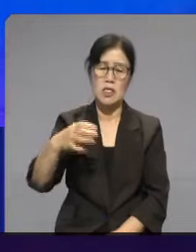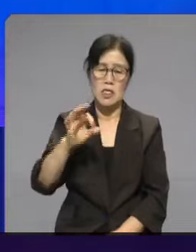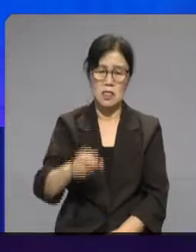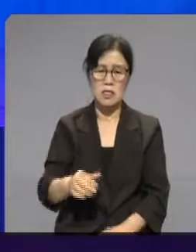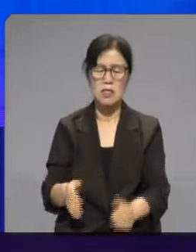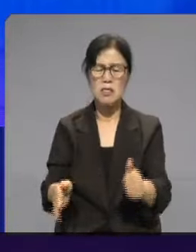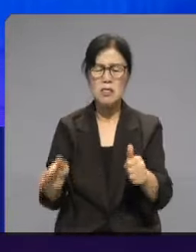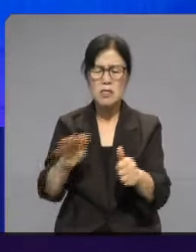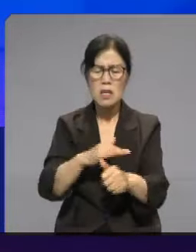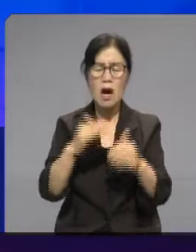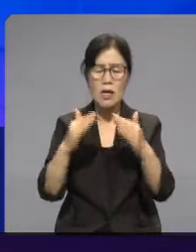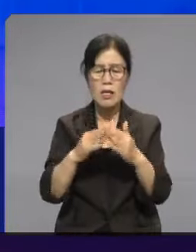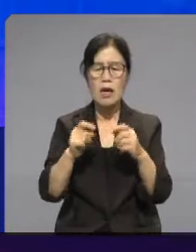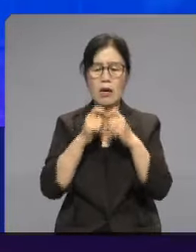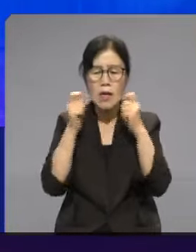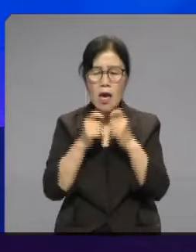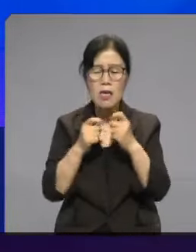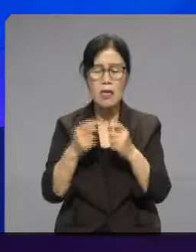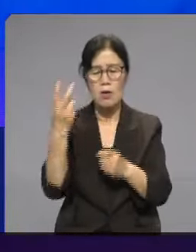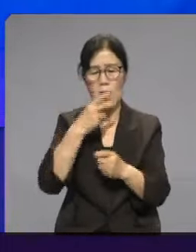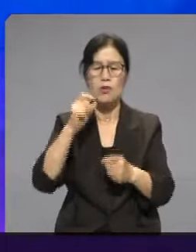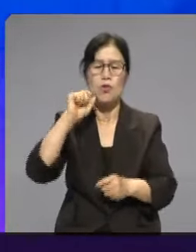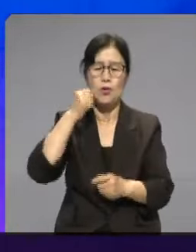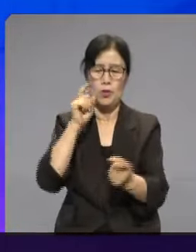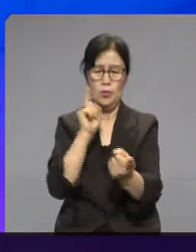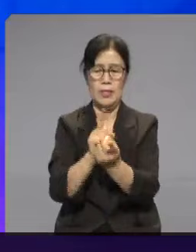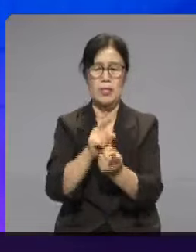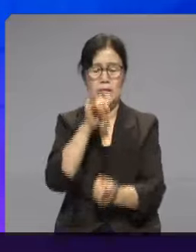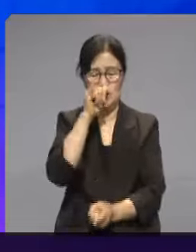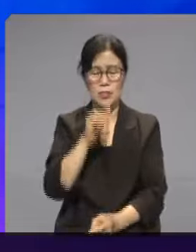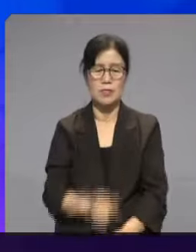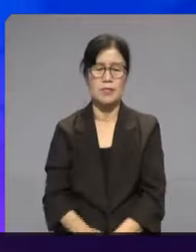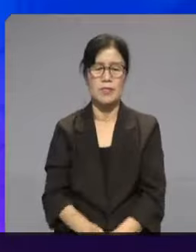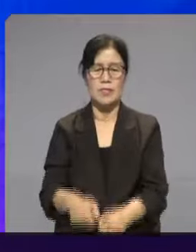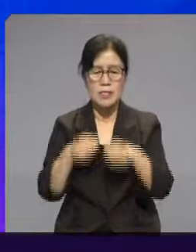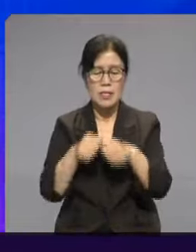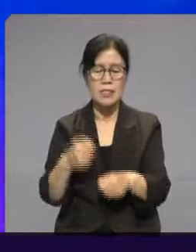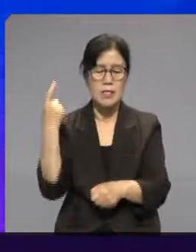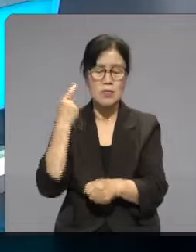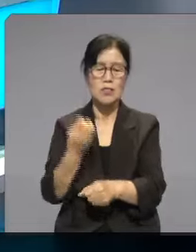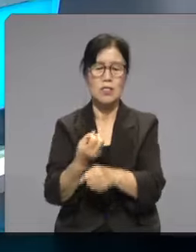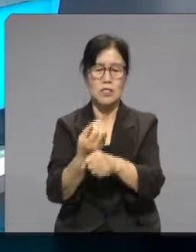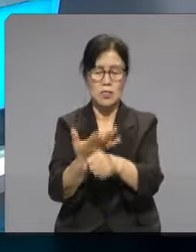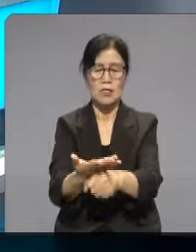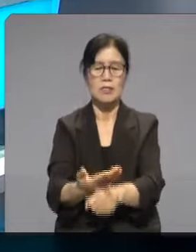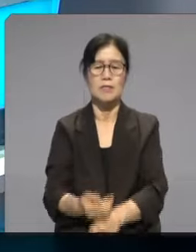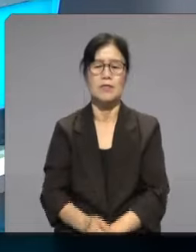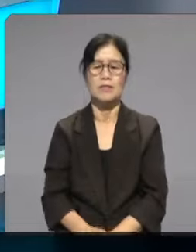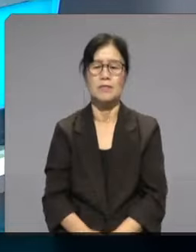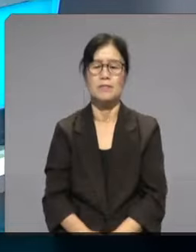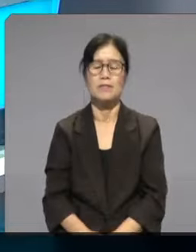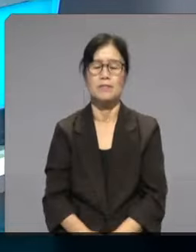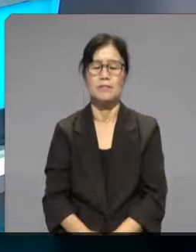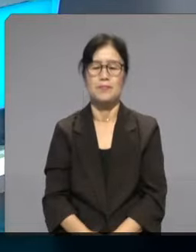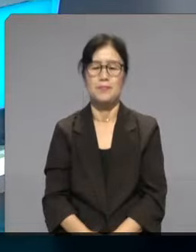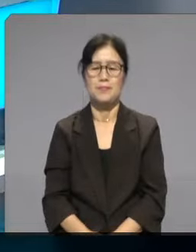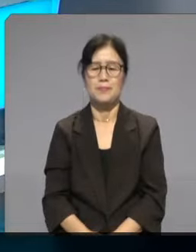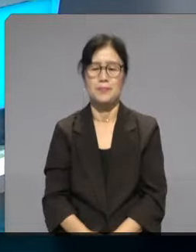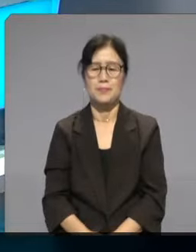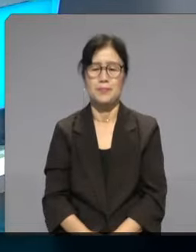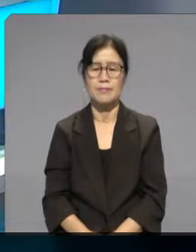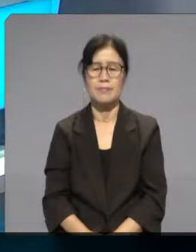개인의 관리로 어려움을 겪고 있다고 합니다. 자세한 소식 들어보겠습니다. 김정영 통신원. 네,